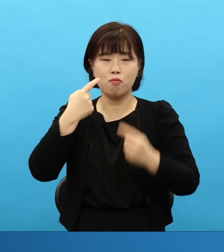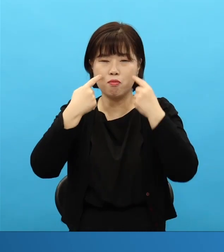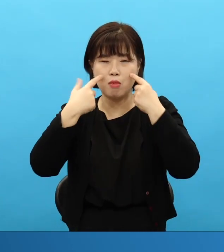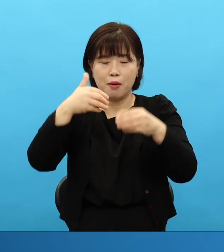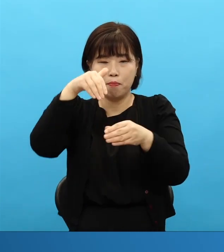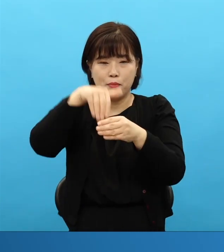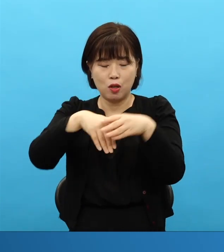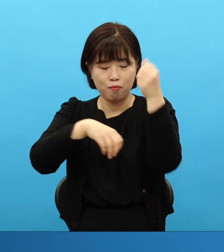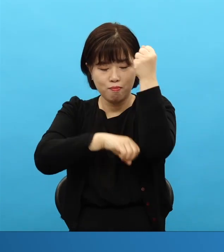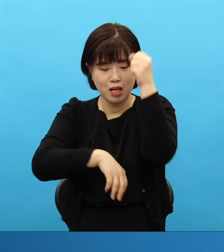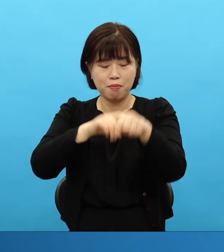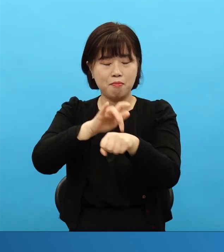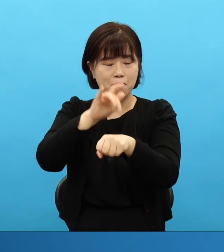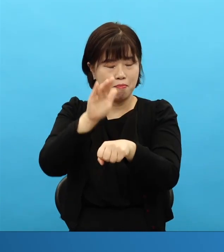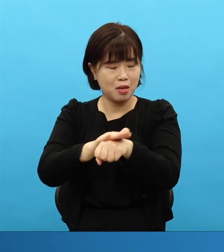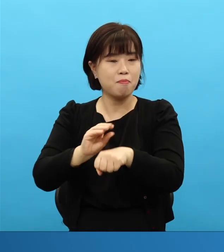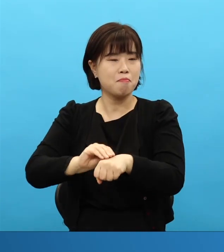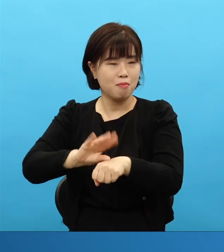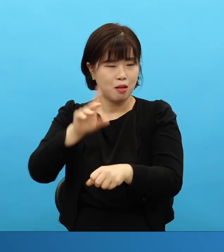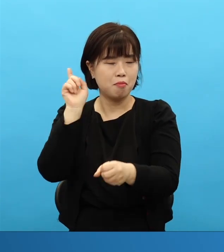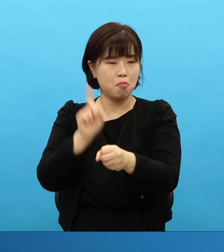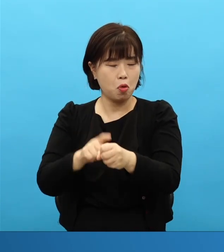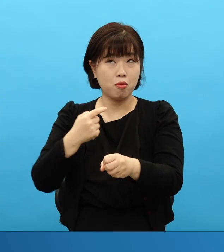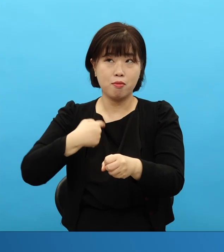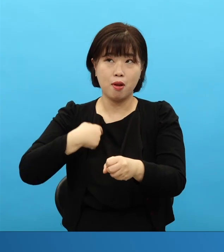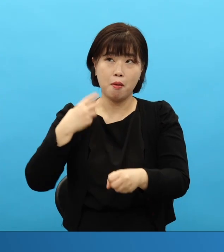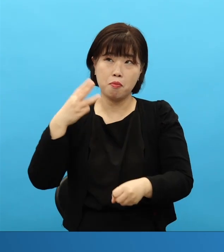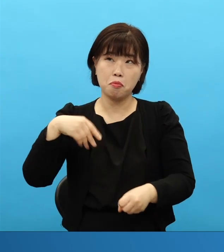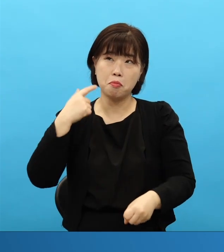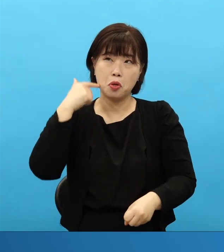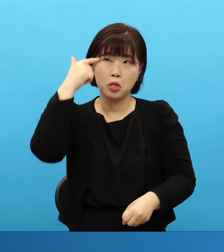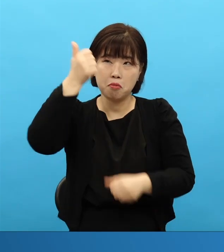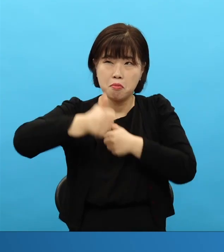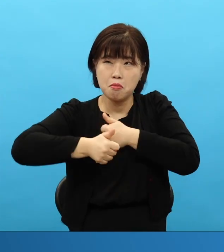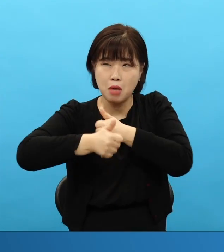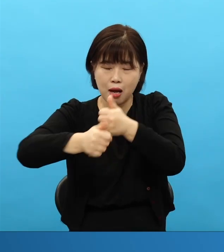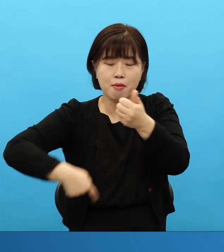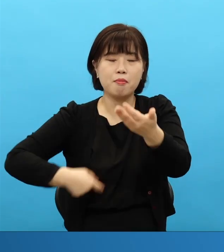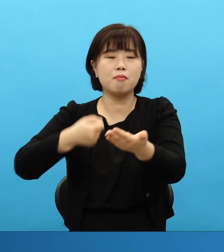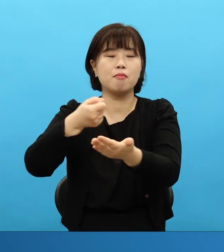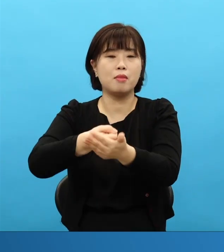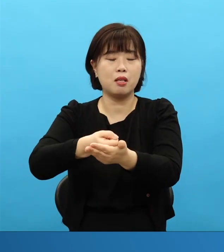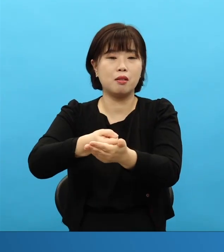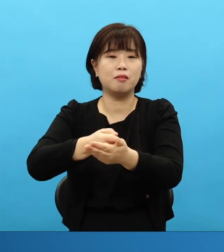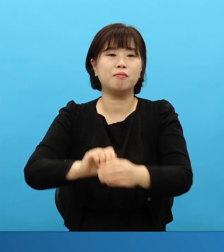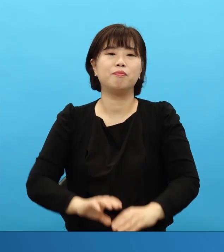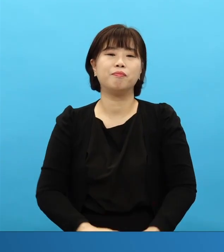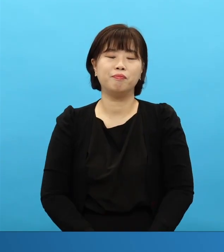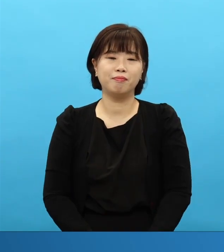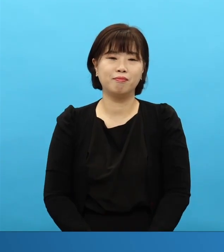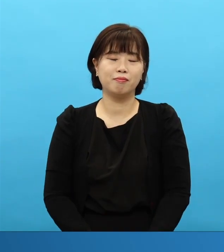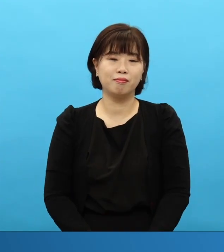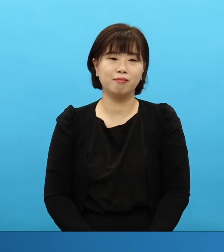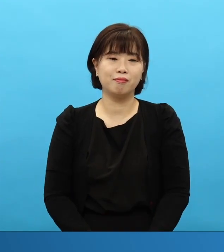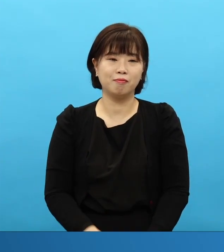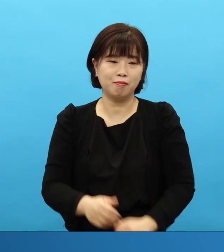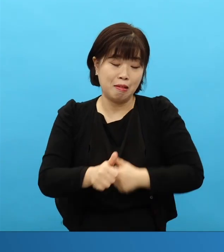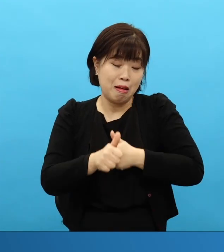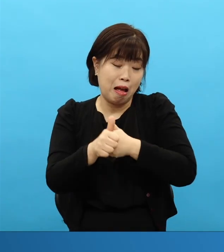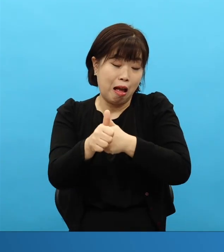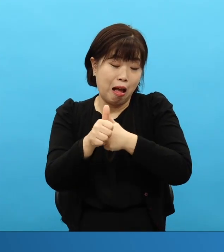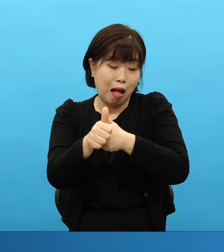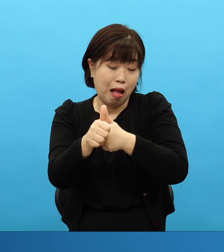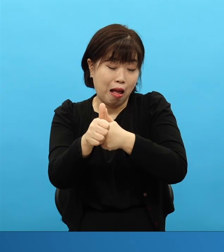부모의 전도, 성경의 전도 훈련 속에 들어가야 된다는 거. 그래서 내가 그렇게 하는 가운데서 저는 계속